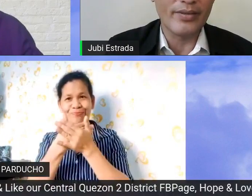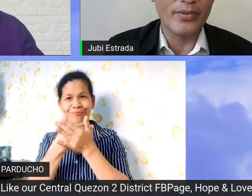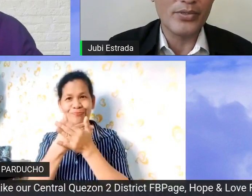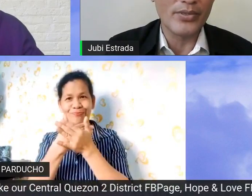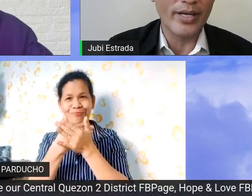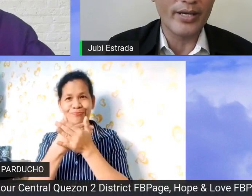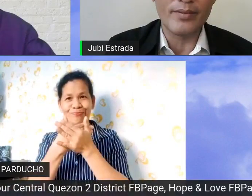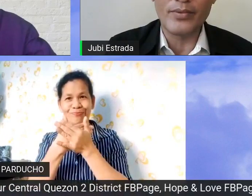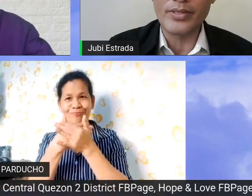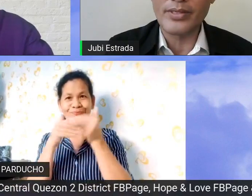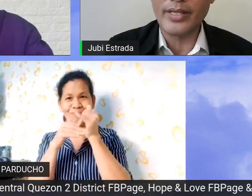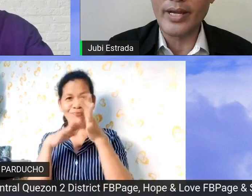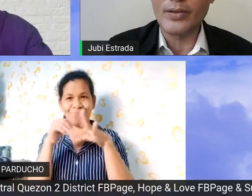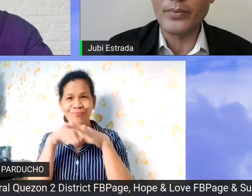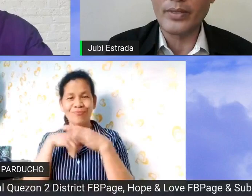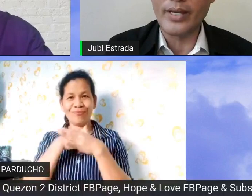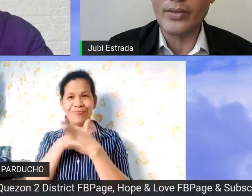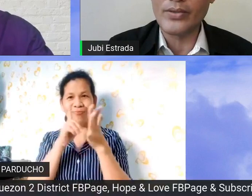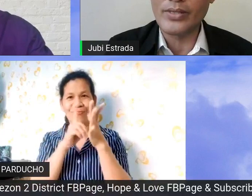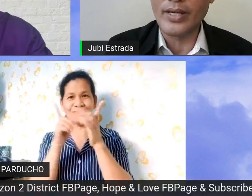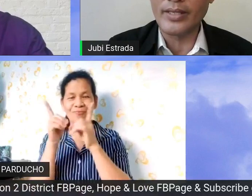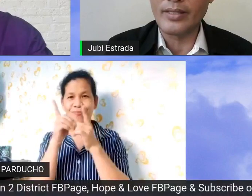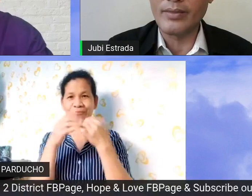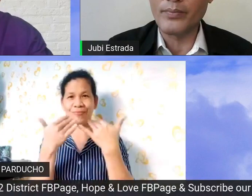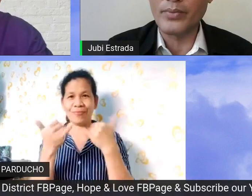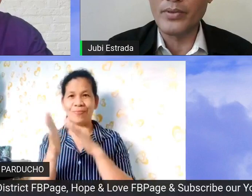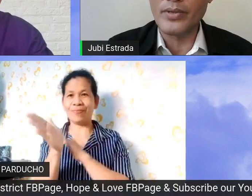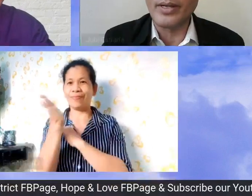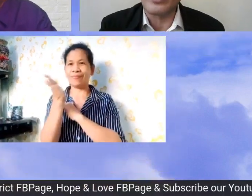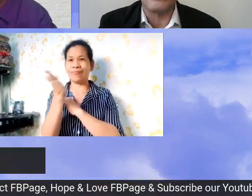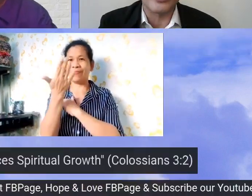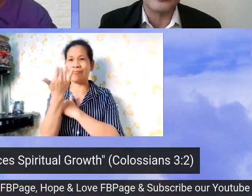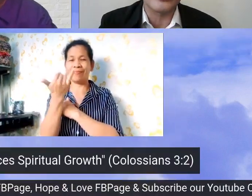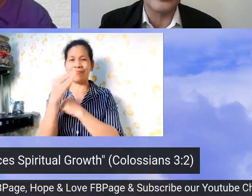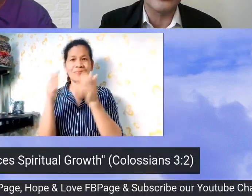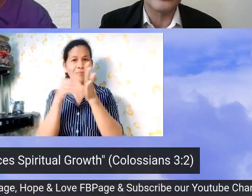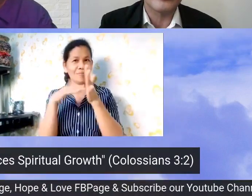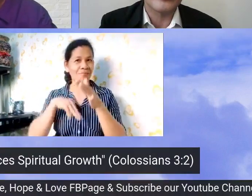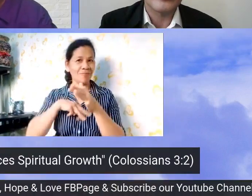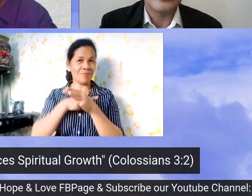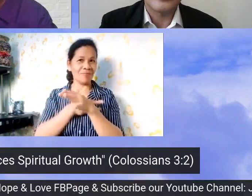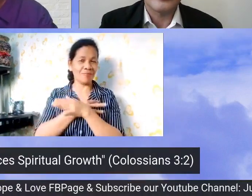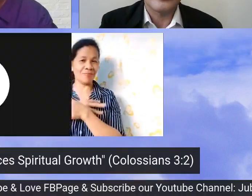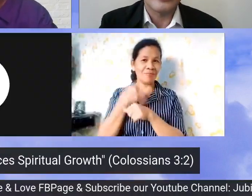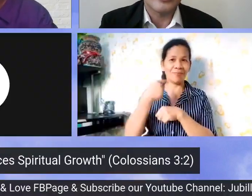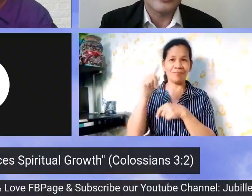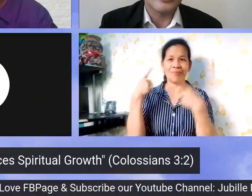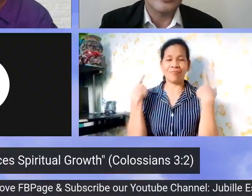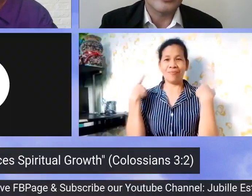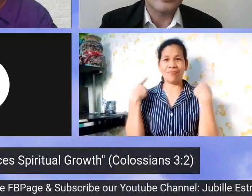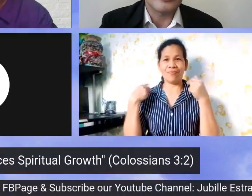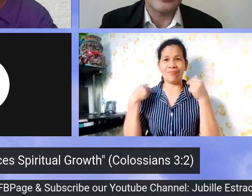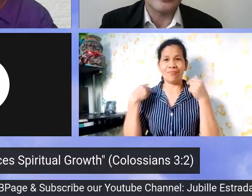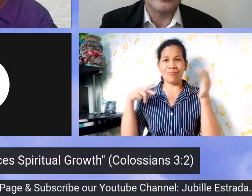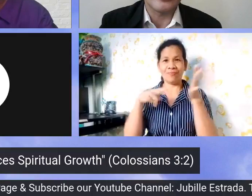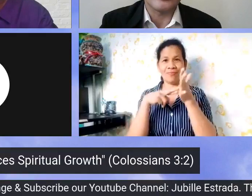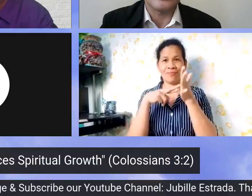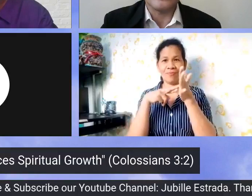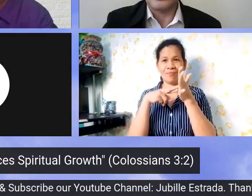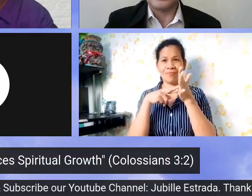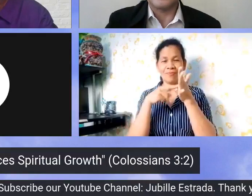ating devotional. Of course, dadako po tayo sa ating pong